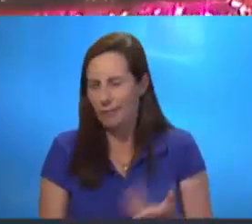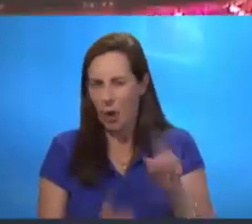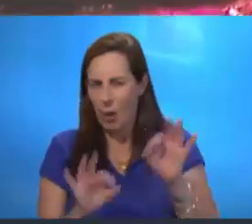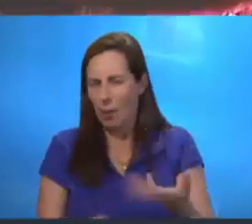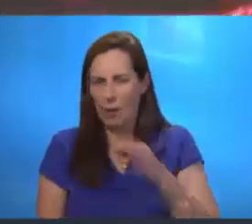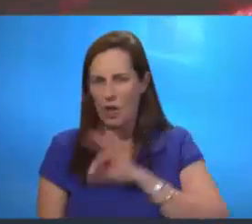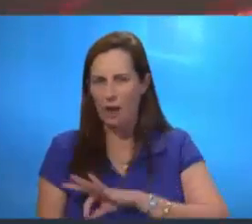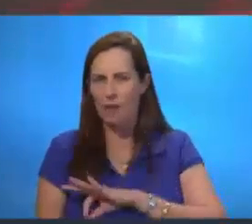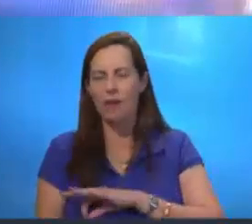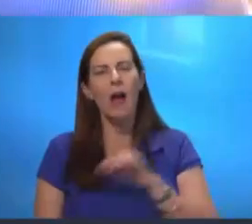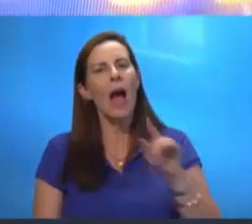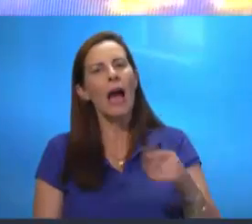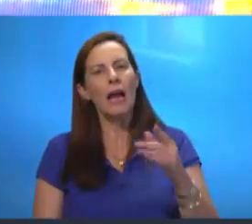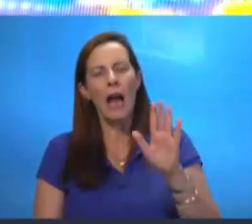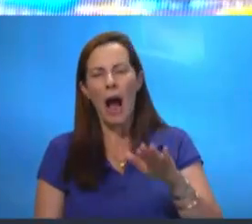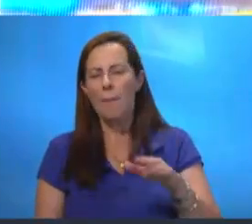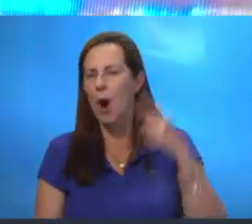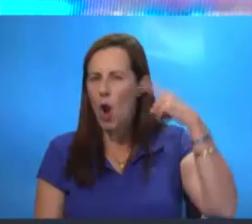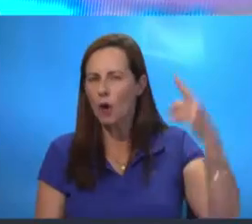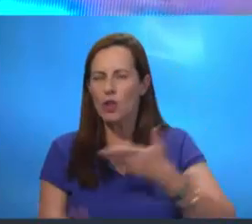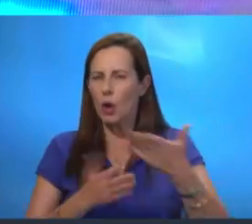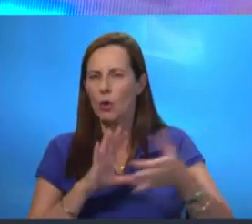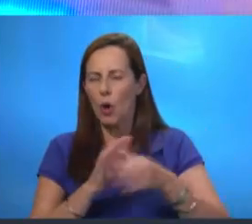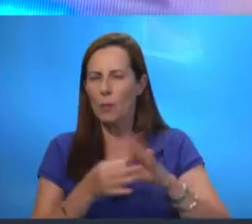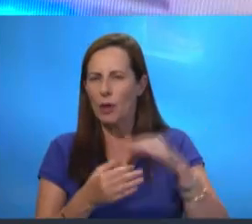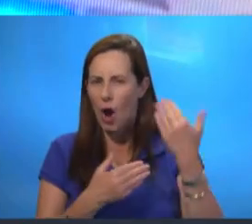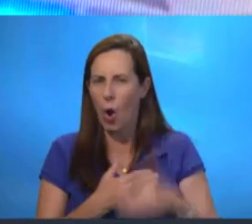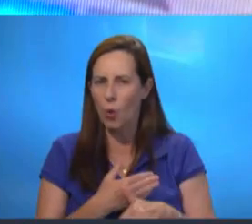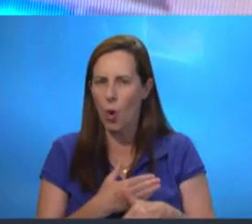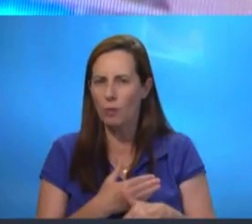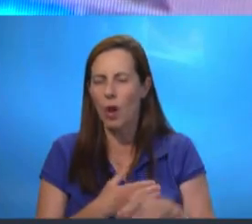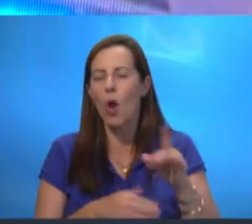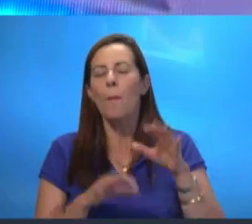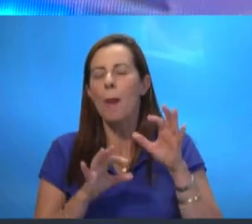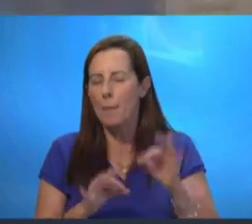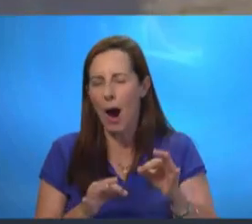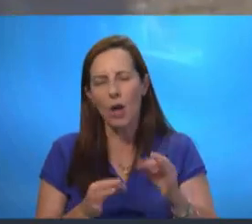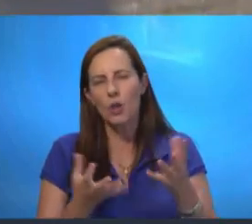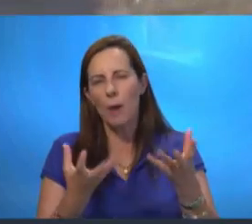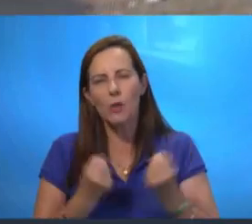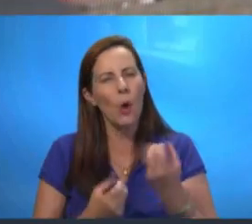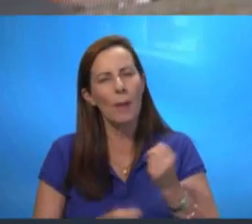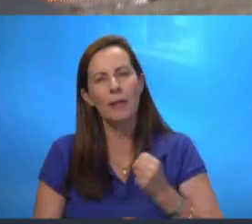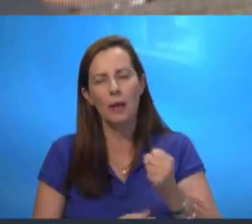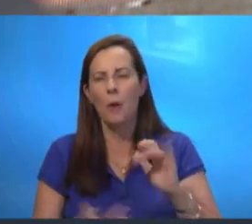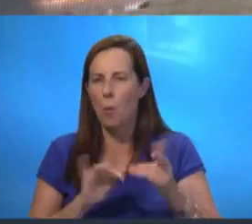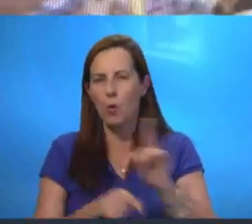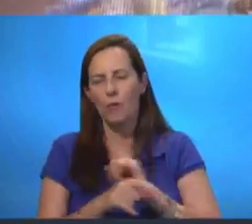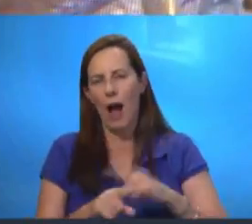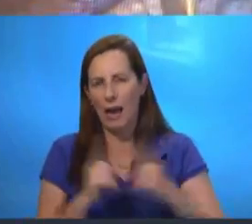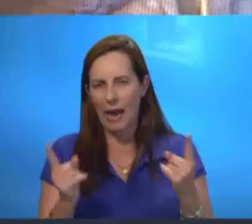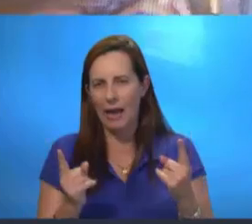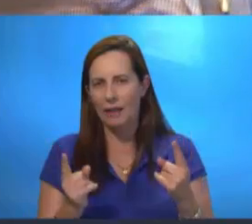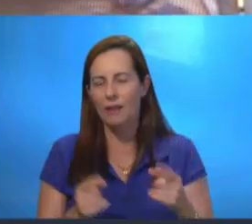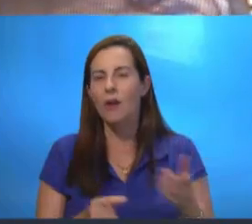רווח. אגב, גם בייג'ין ולונדון שערכו את האולימפיאדות האחרונות לא משכו אליהם בדיוק הרבה תיירים לעומת תקופה אחרת.